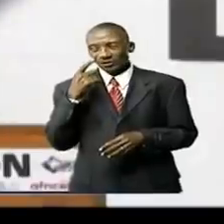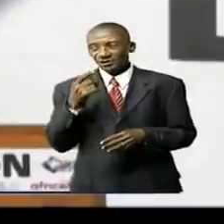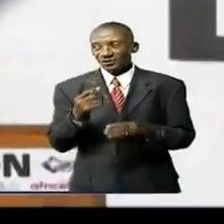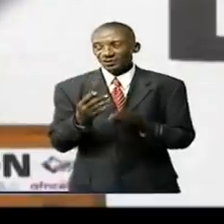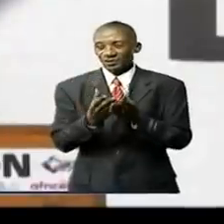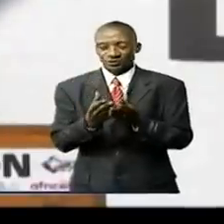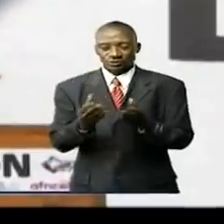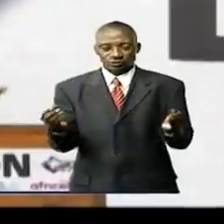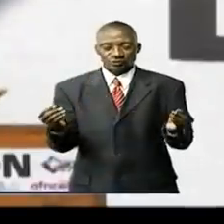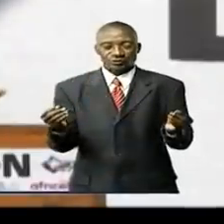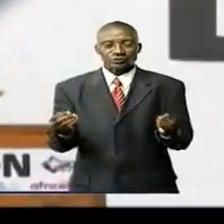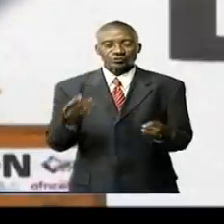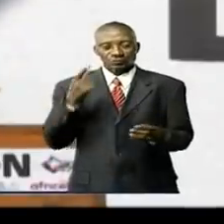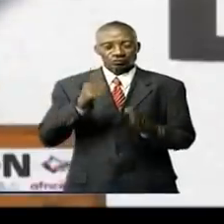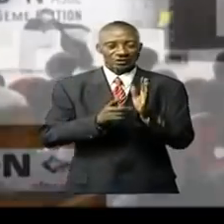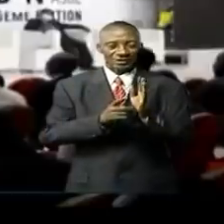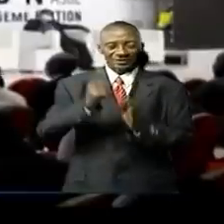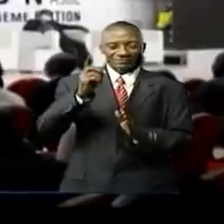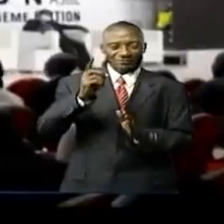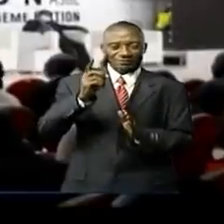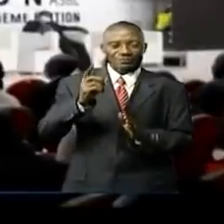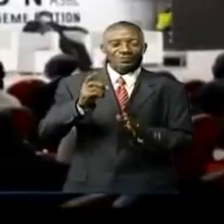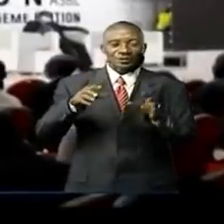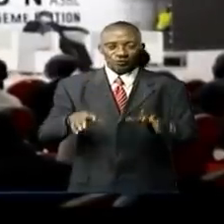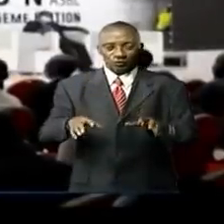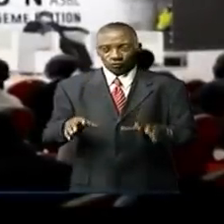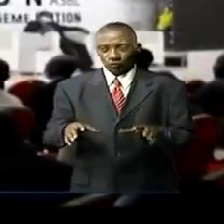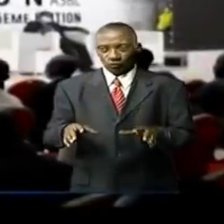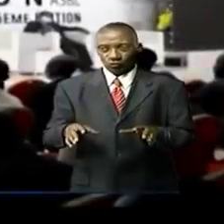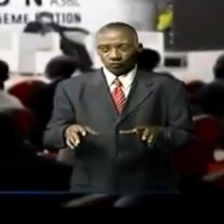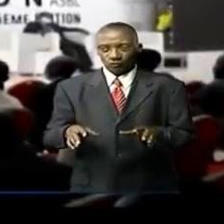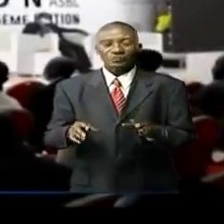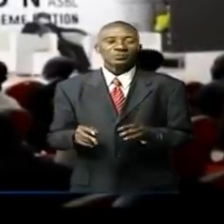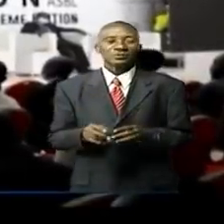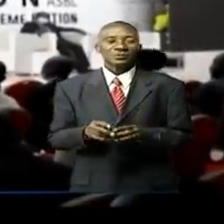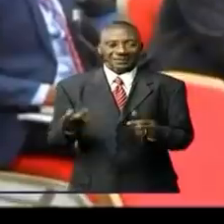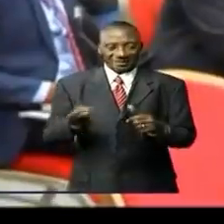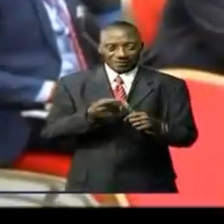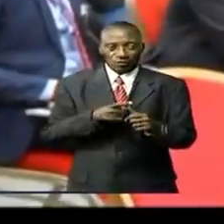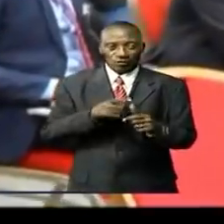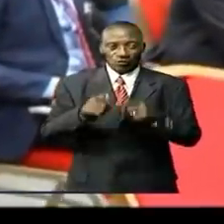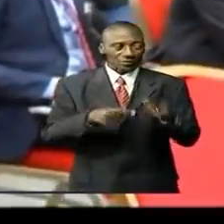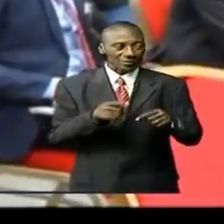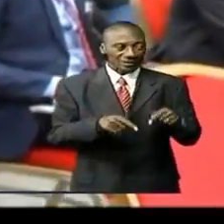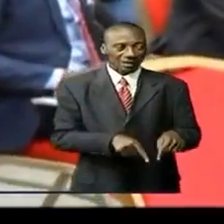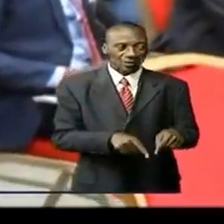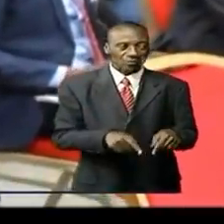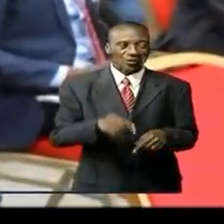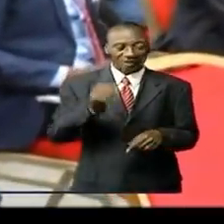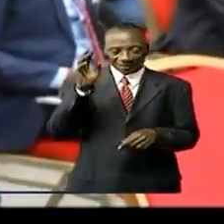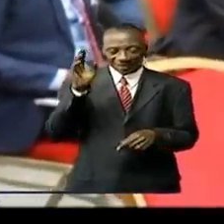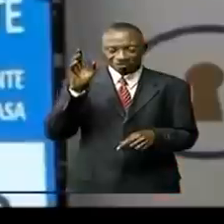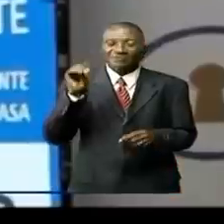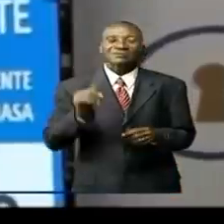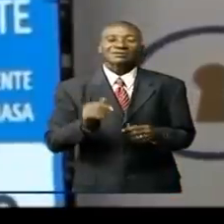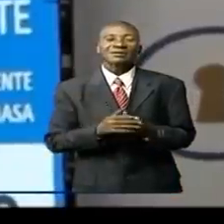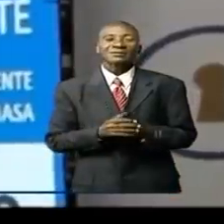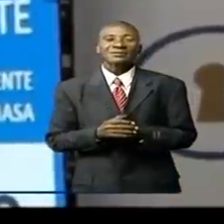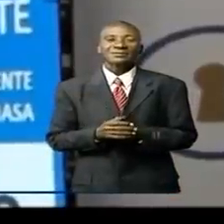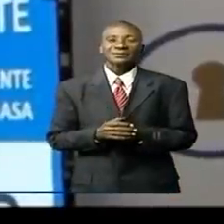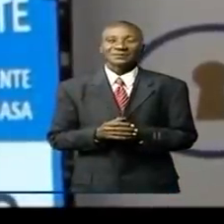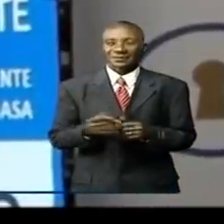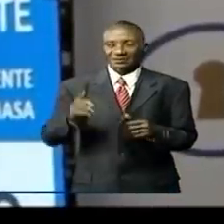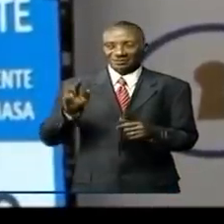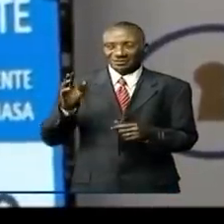développement de villes en RDC, dont Kinshasa a été mise en exergue pour anticiper son émergence à l'horizon